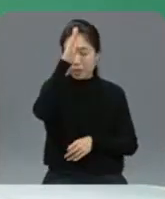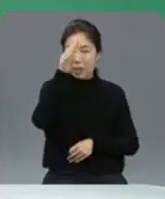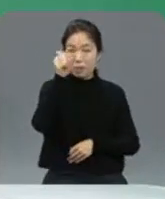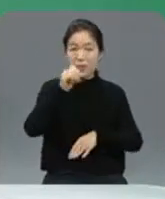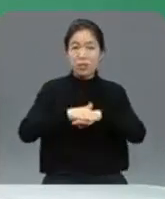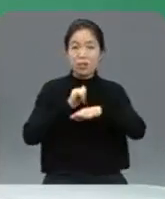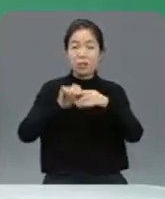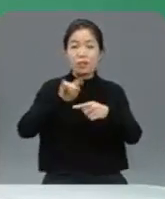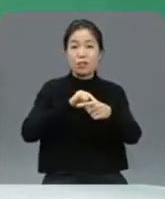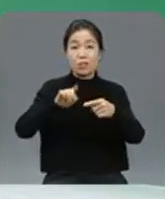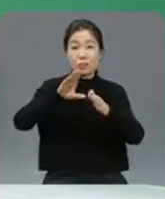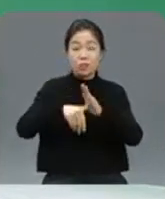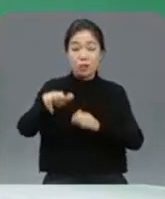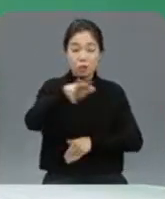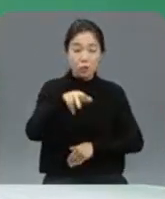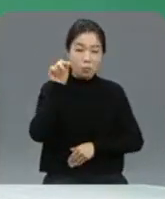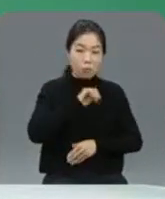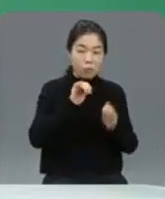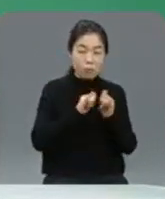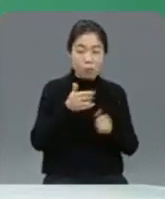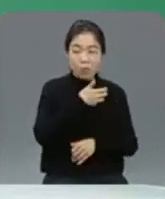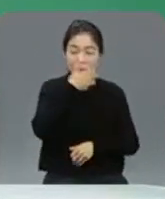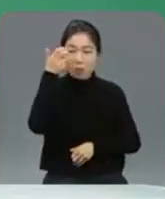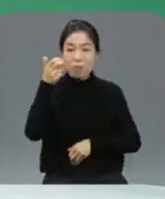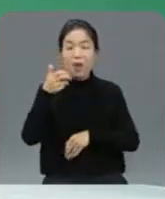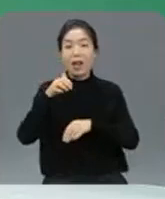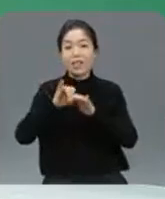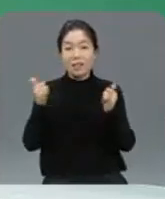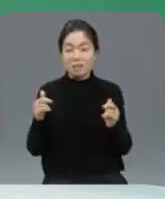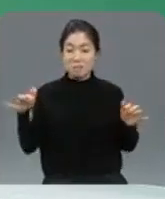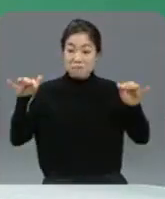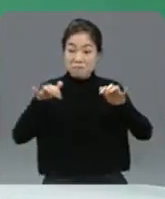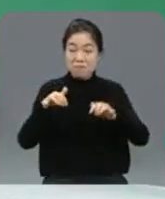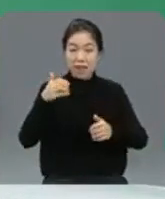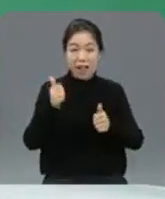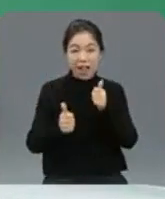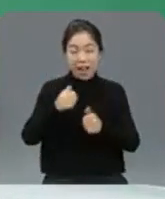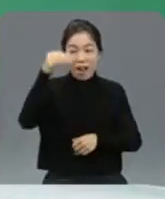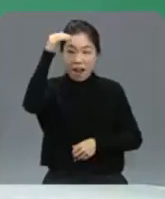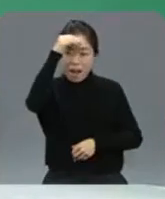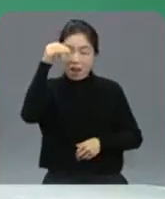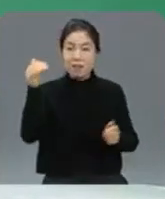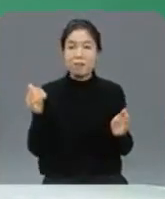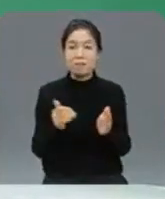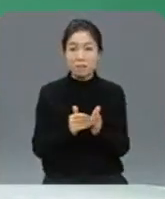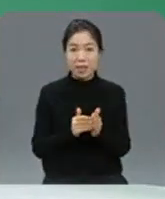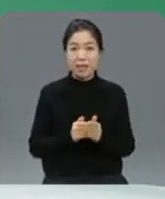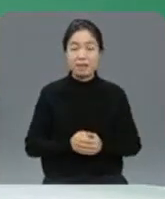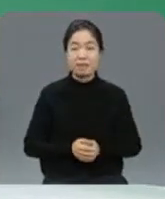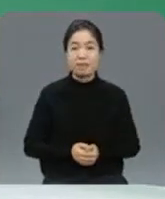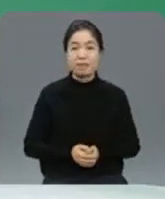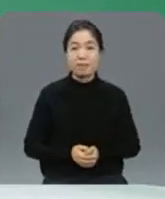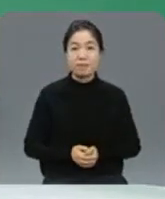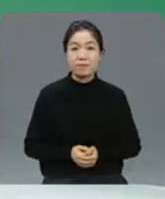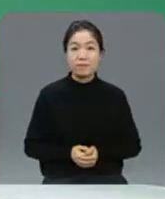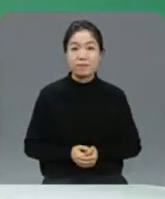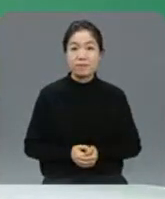대회에도 전국의 동호인과 꿈나무들이 찾아서 경기를 즐겼습니다 김혜린 기자의 보도입니다